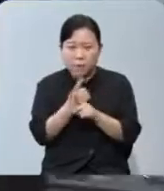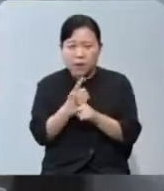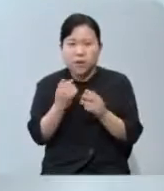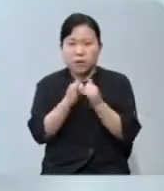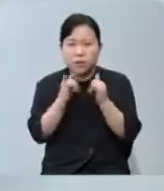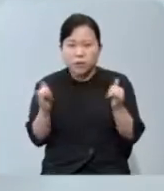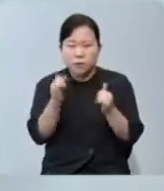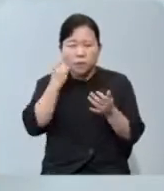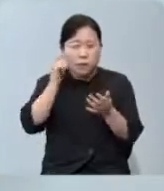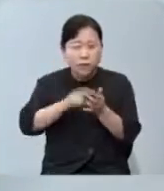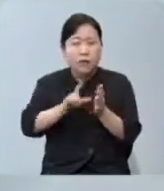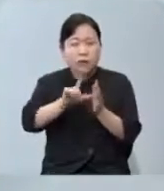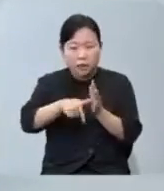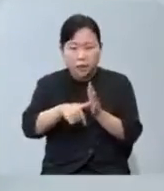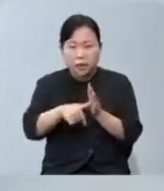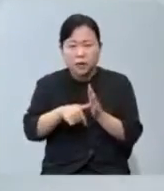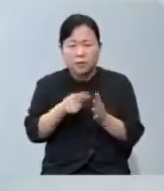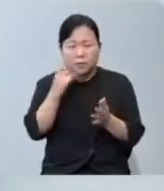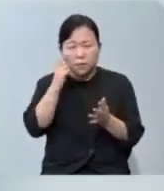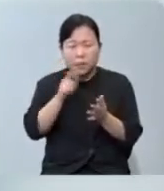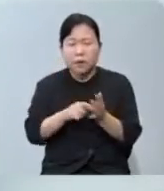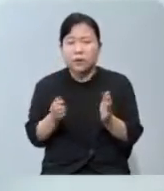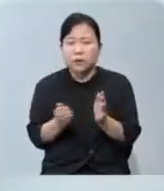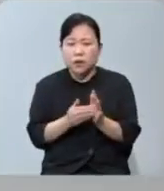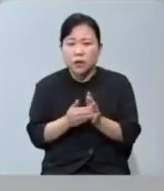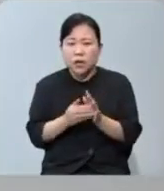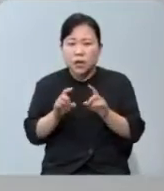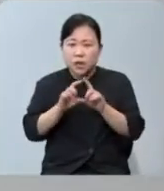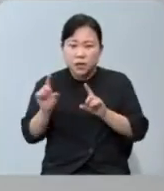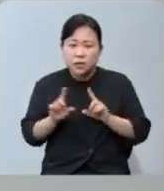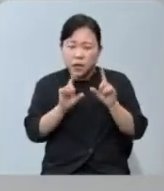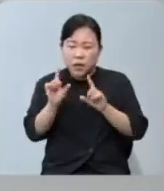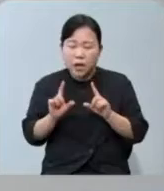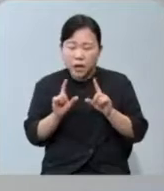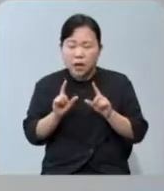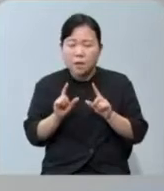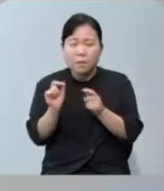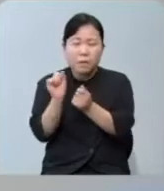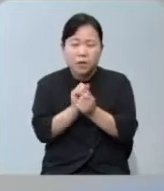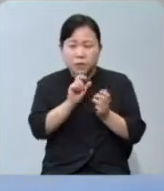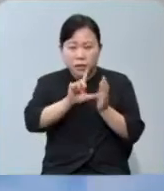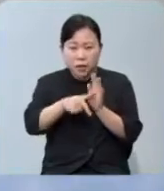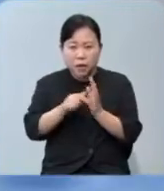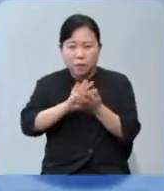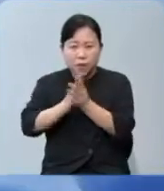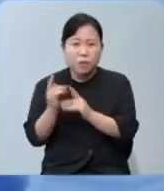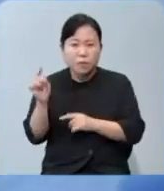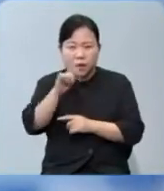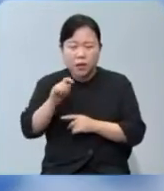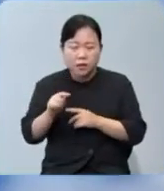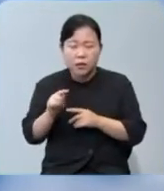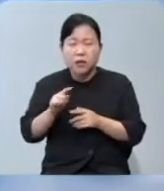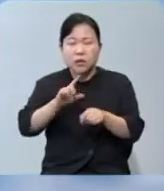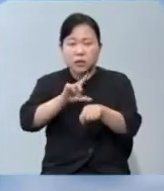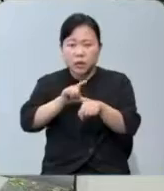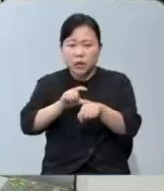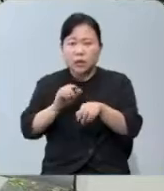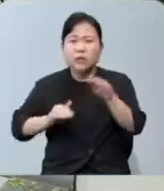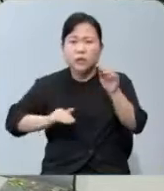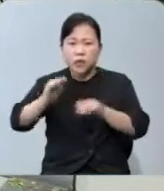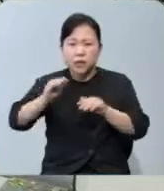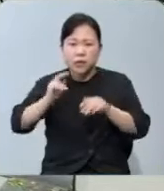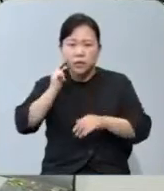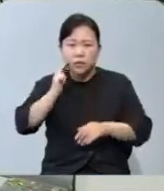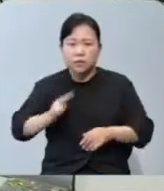판정된 것입니다 실제 일상에서 감염이 진행될 때 와 변이 바이러스가 확인된 시점 사이에는 적지 않은